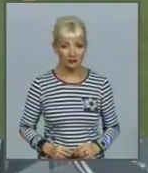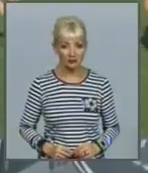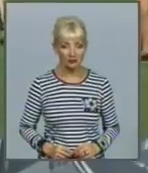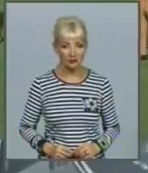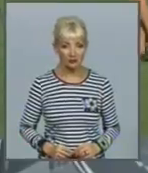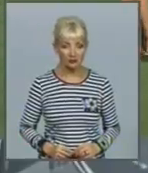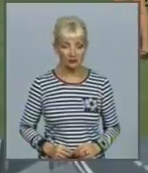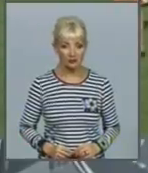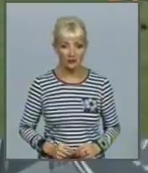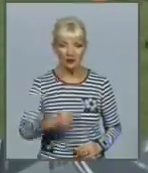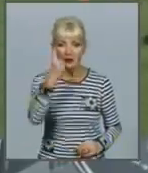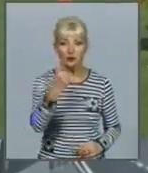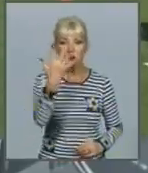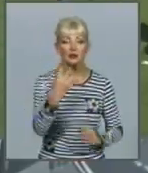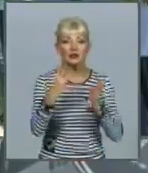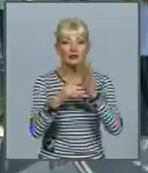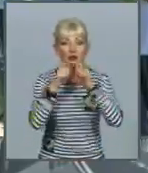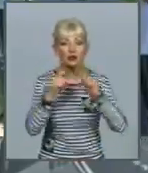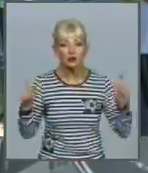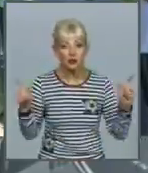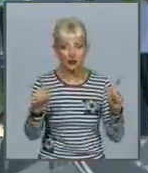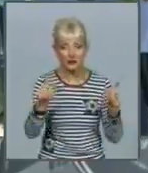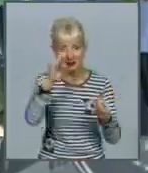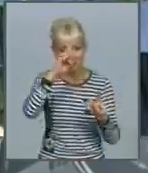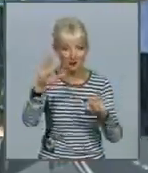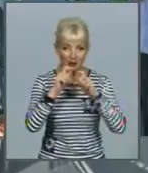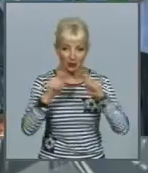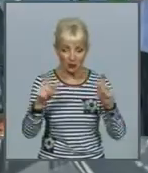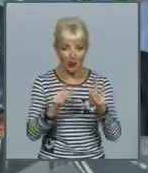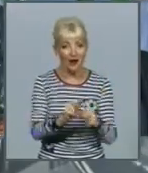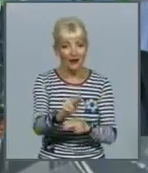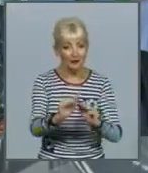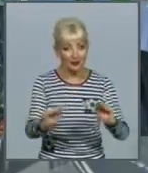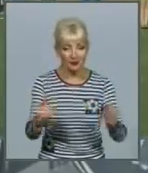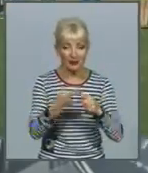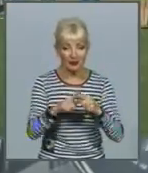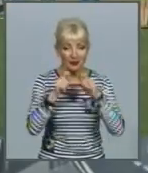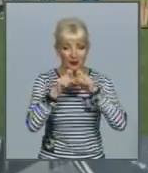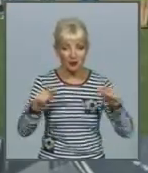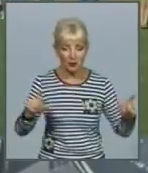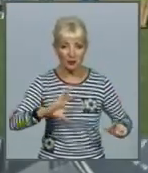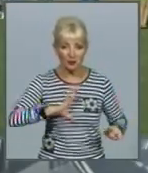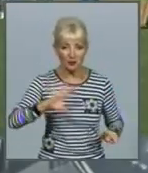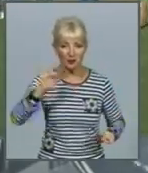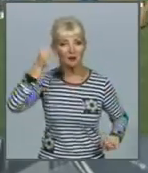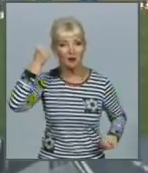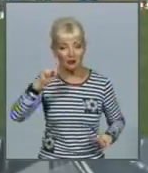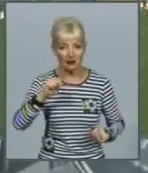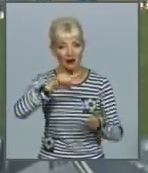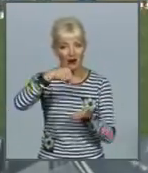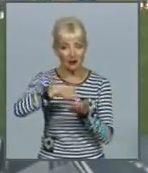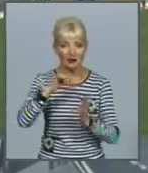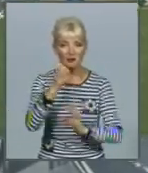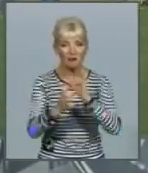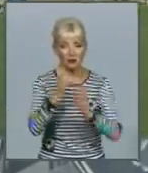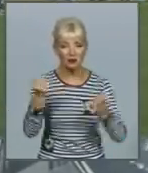Це 58-ма школа «Зіркова спортивна школа». Вихованці цього навчального закладу – призери та переможці міських та міжнародних спортивних